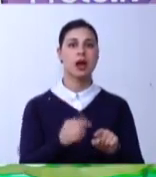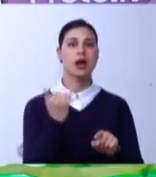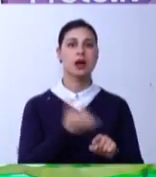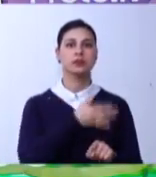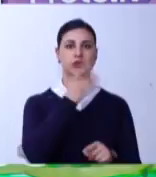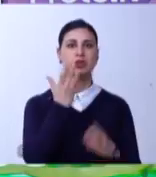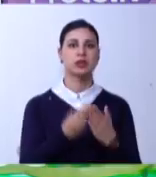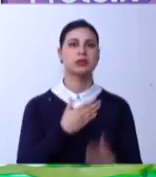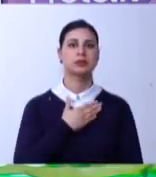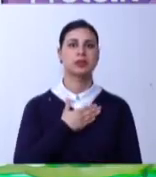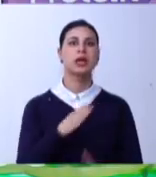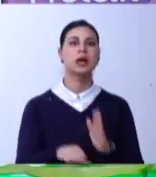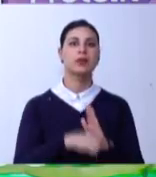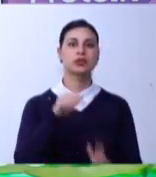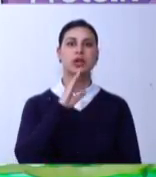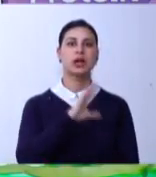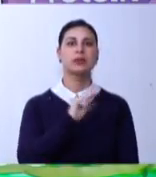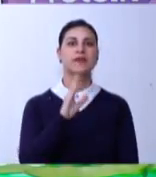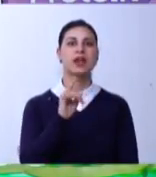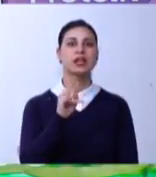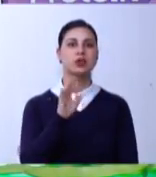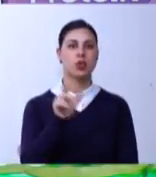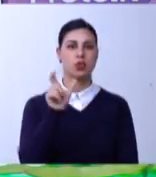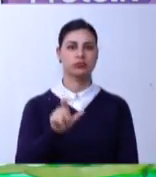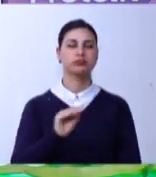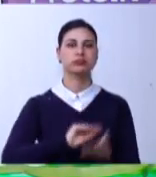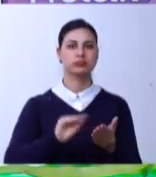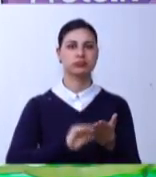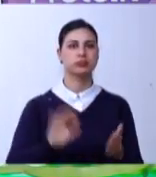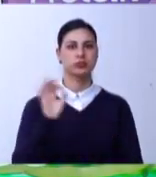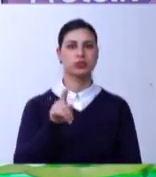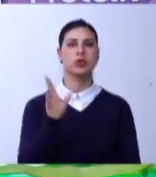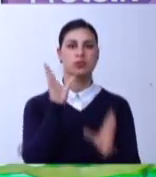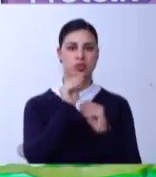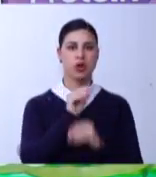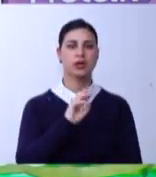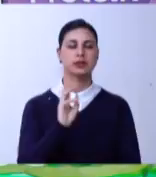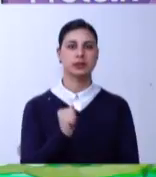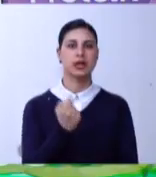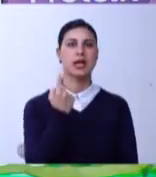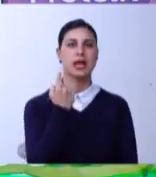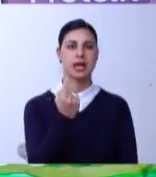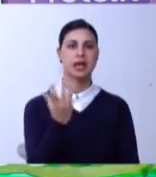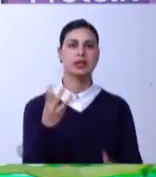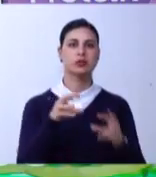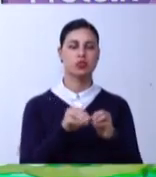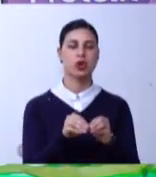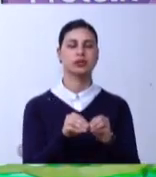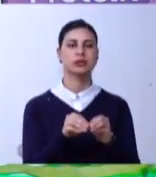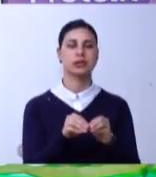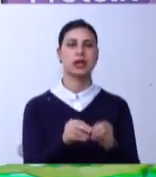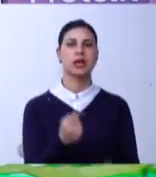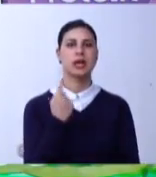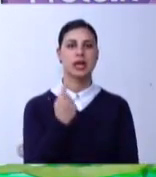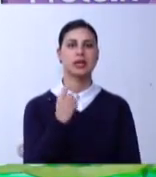მე გამოვარჩევდი ქალბატონი ვერიკოს რეცეპტს, რომელმაც მოახერხა და ერთად მოაქცია